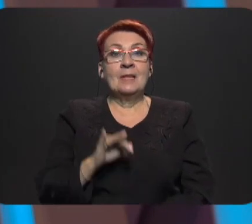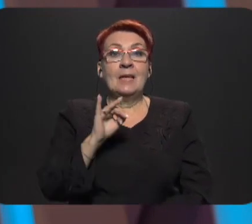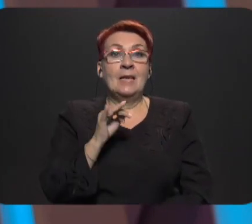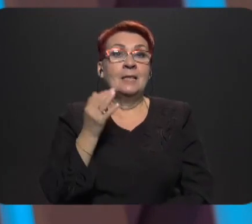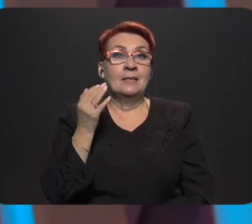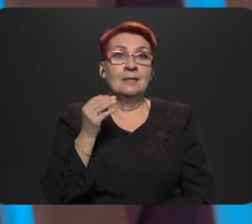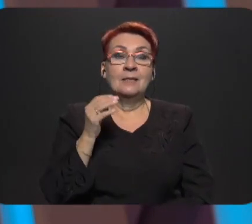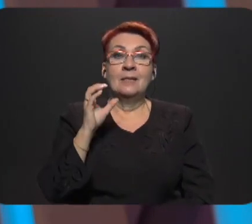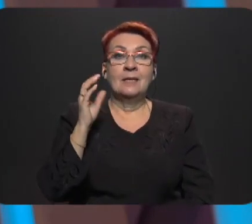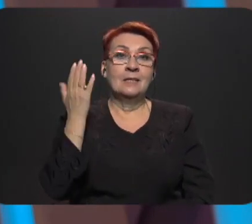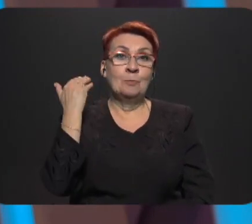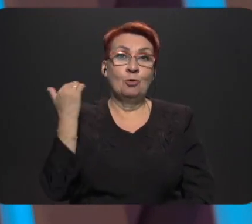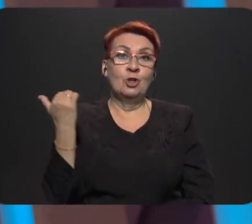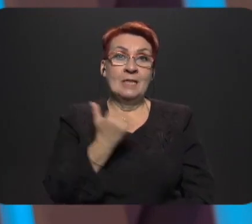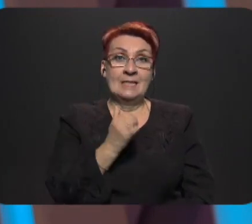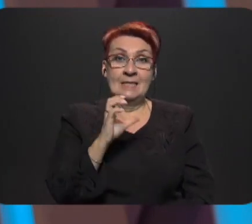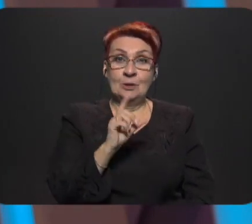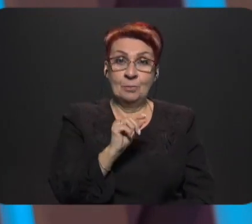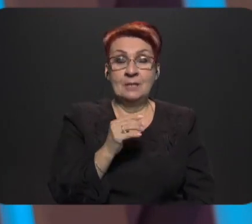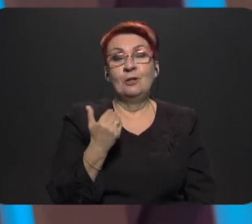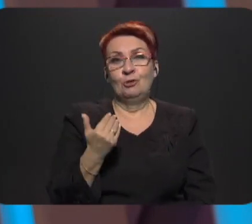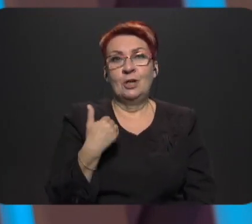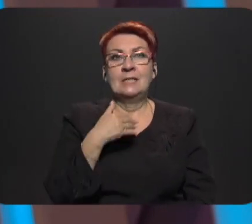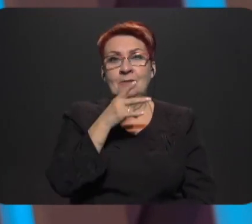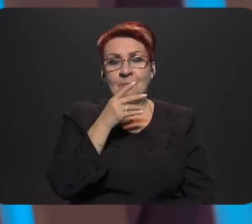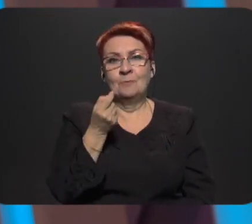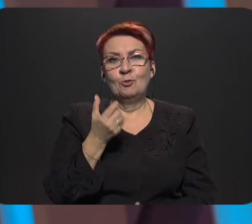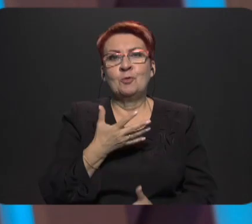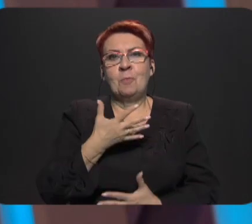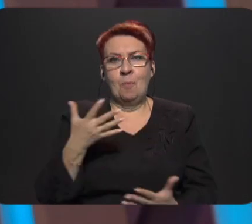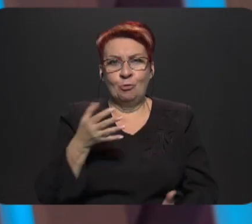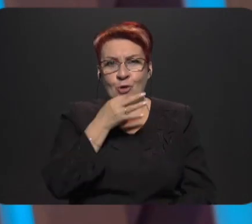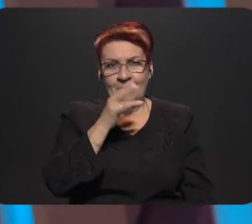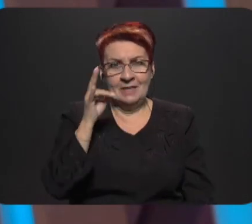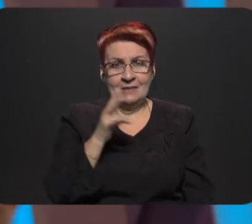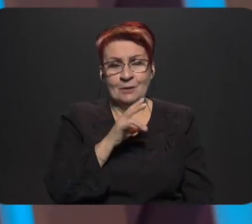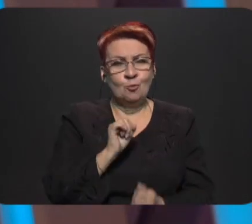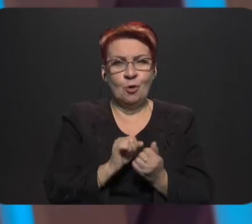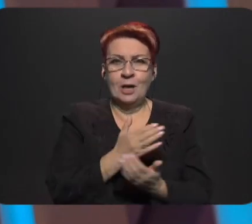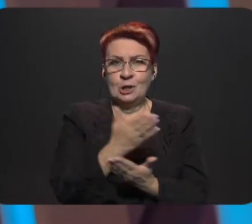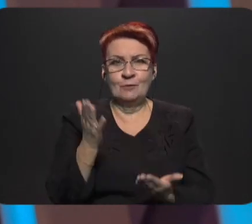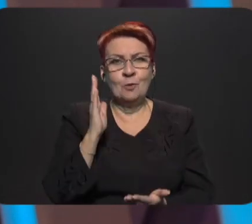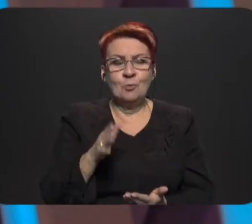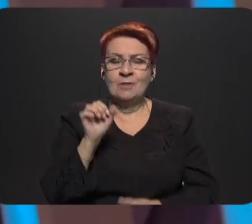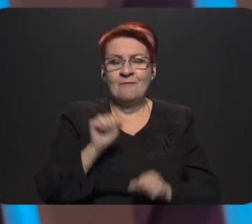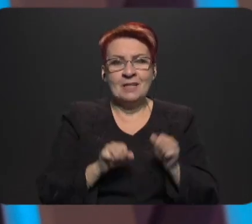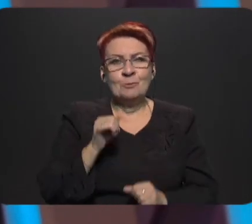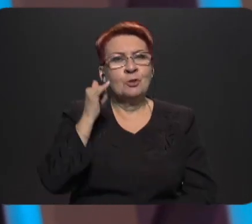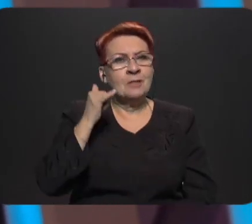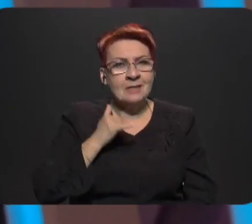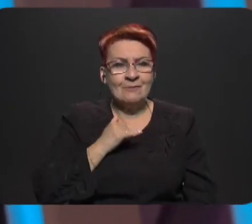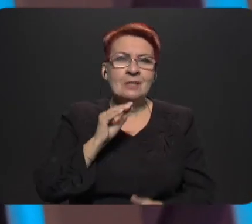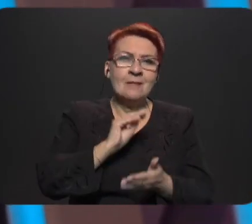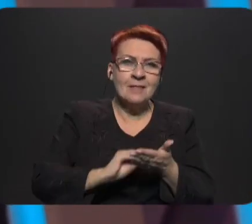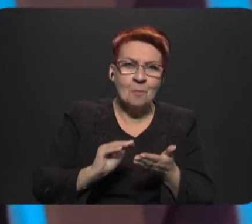программы изменился. Теперь мы в эфире целых полтора часа. Уверена, у каждого желающего будет возможность и дописаться, и дозвониться до нас. И